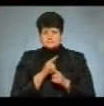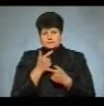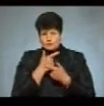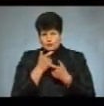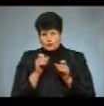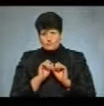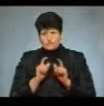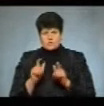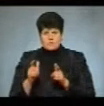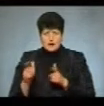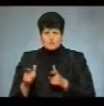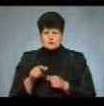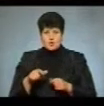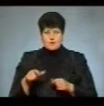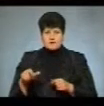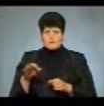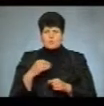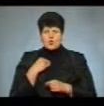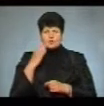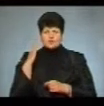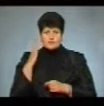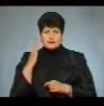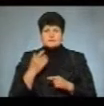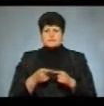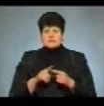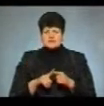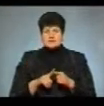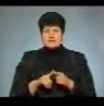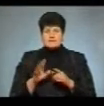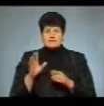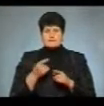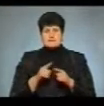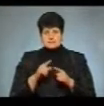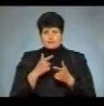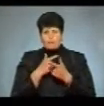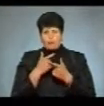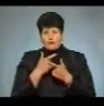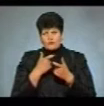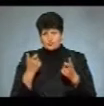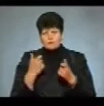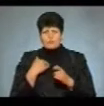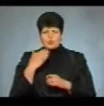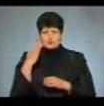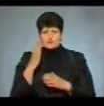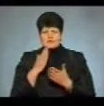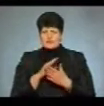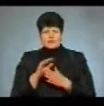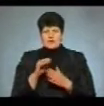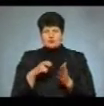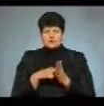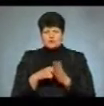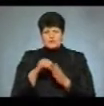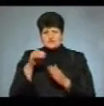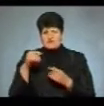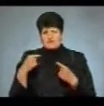повідомляються громадяни про голосування. Тобто десь ці повідомлення про голосування знаходяться не в поштових скриньках, а в